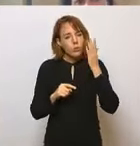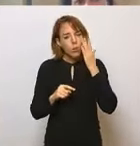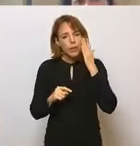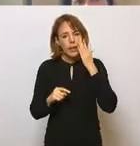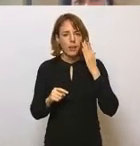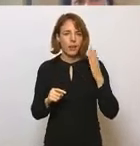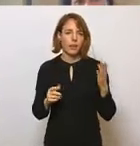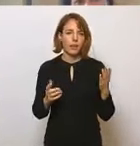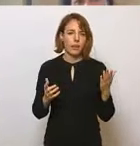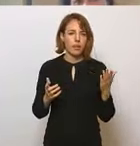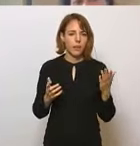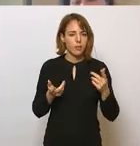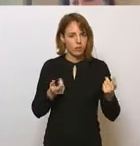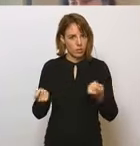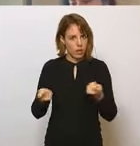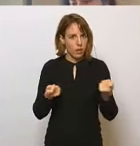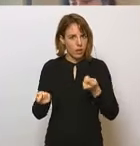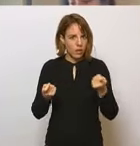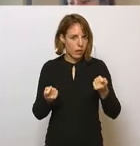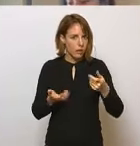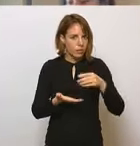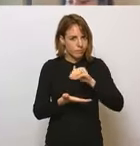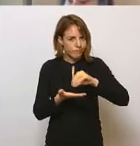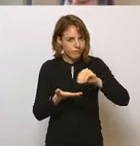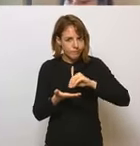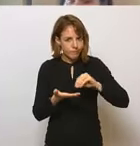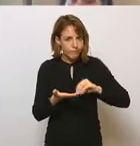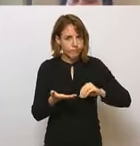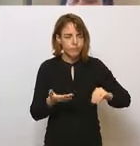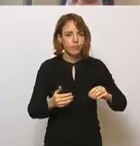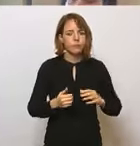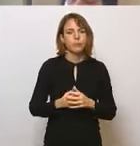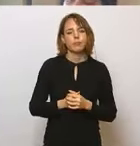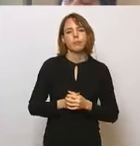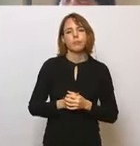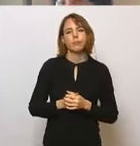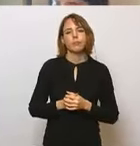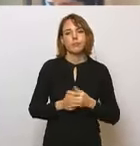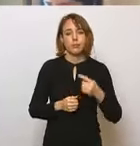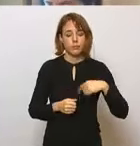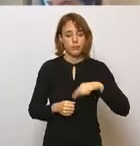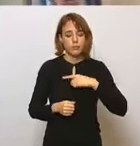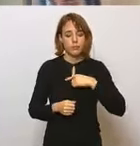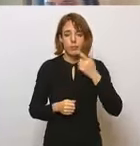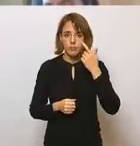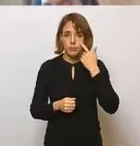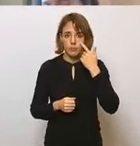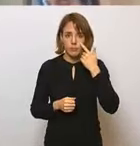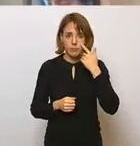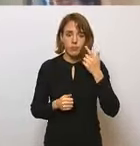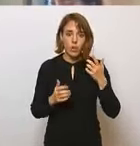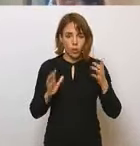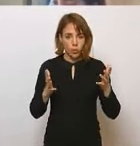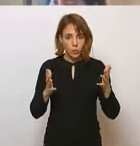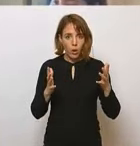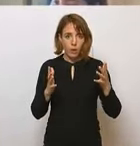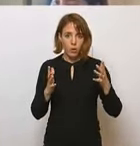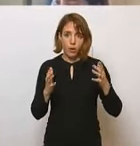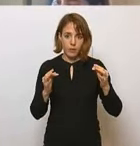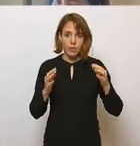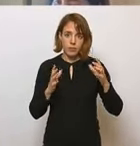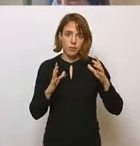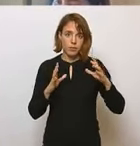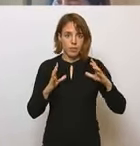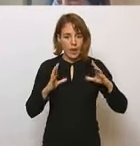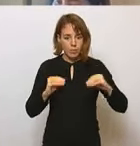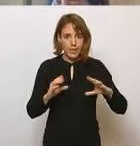comment gérer, et nous avons essayé de voir qui devait être inscrit dans le champ d'application en prenant